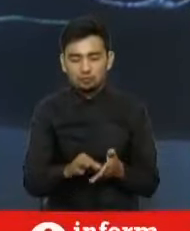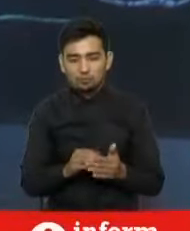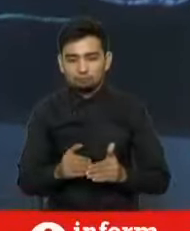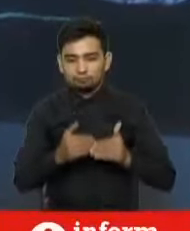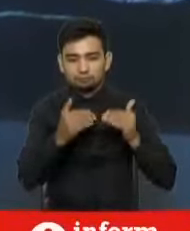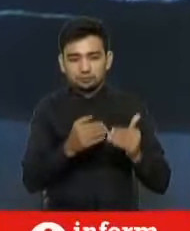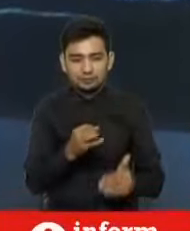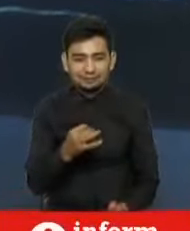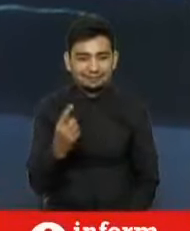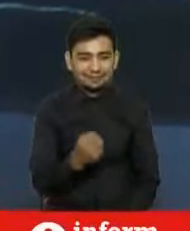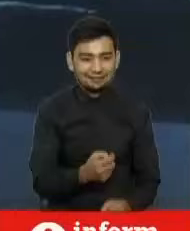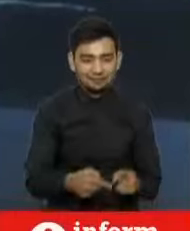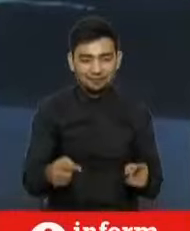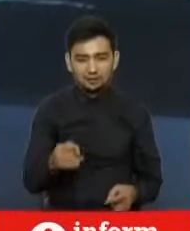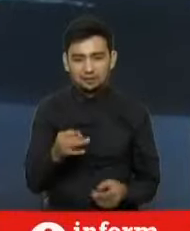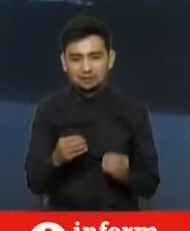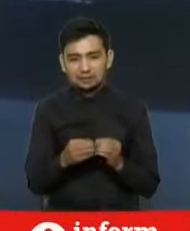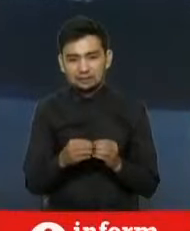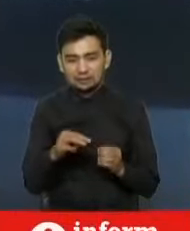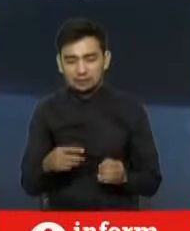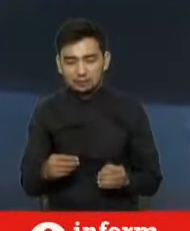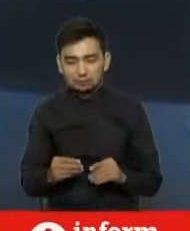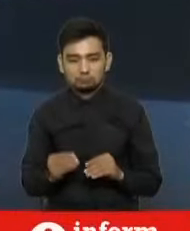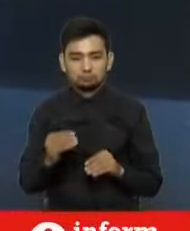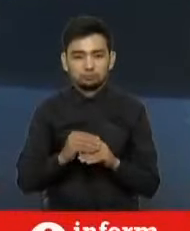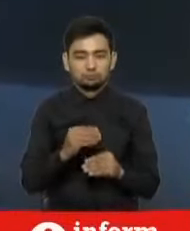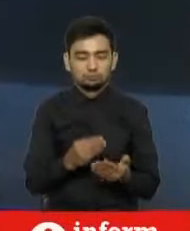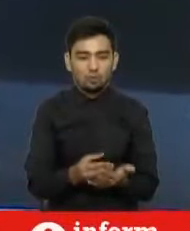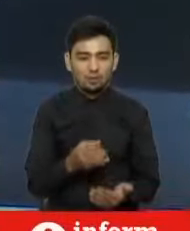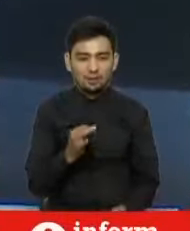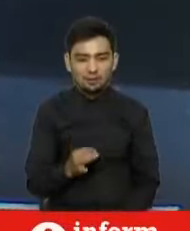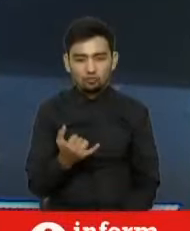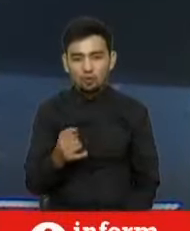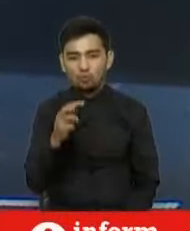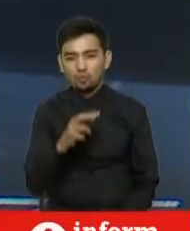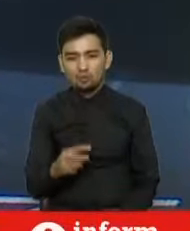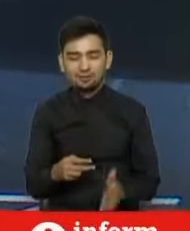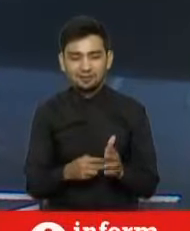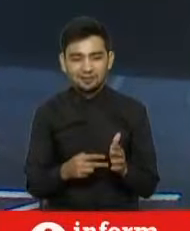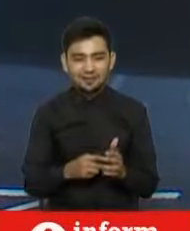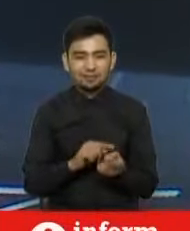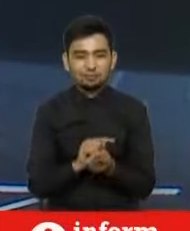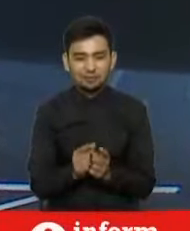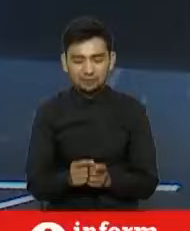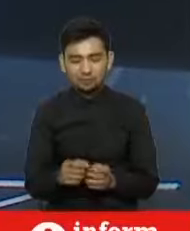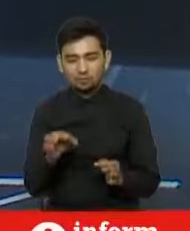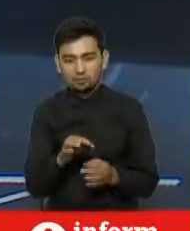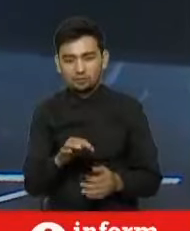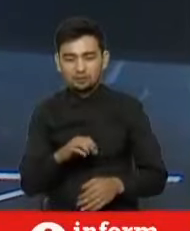бар жоғы бір аптада кемінде 10 теңгеге қымбаттаған. Қазір әсіресе доллар бағамындағы өзгерістер қатты